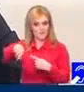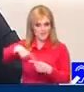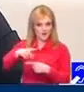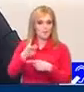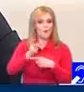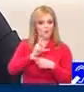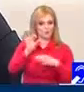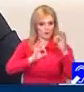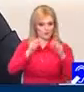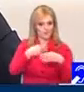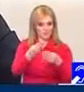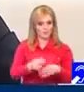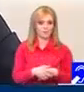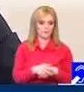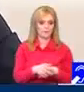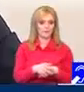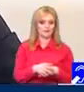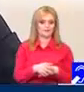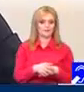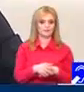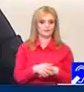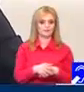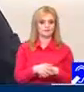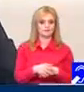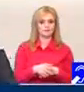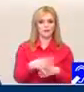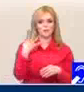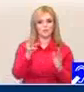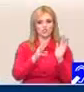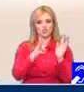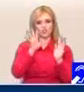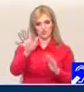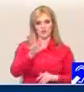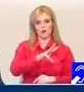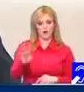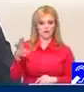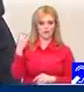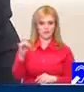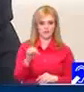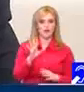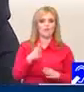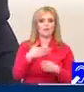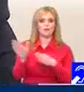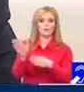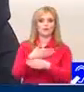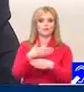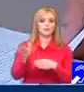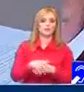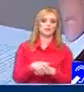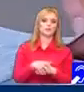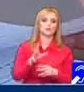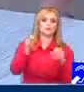fond, acestea undeva la vreo 45 de milioane, de lei vor fi repartizate